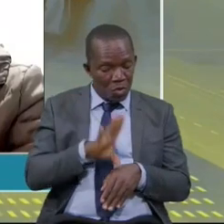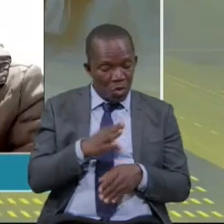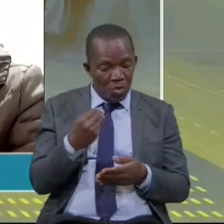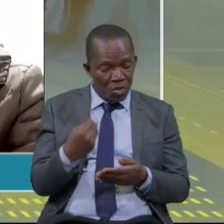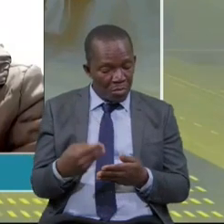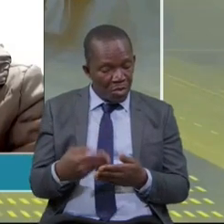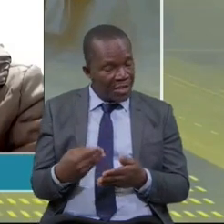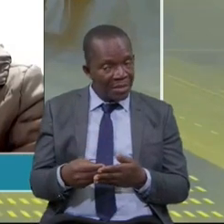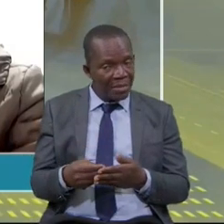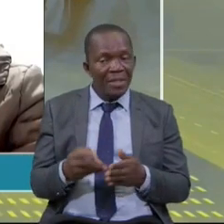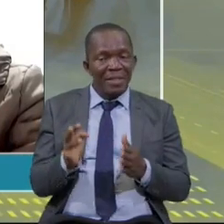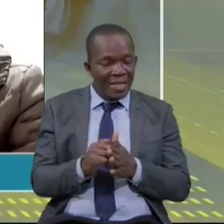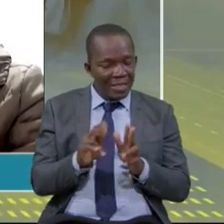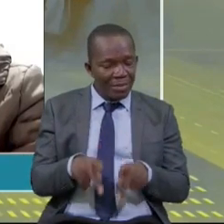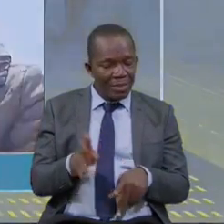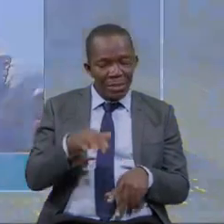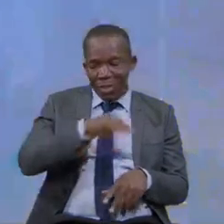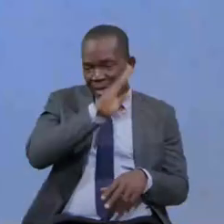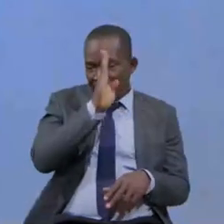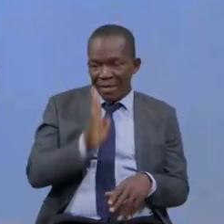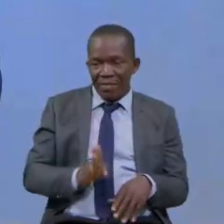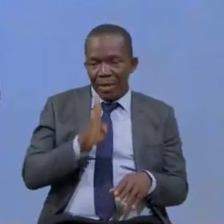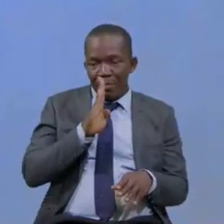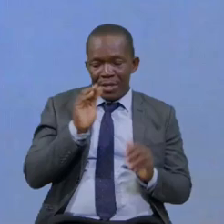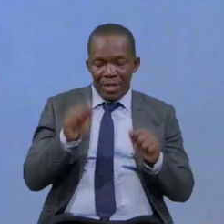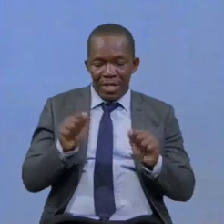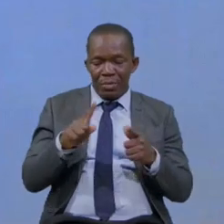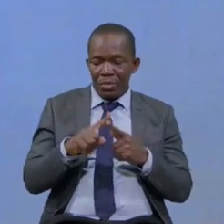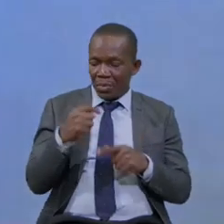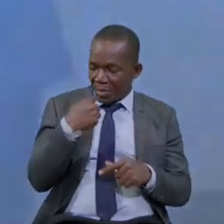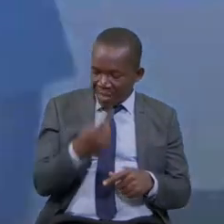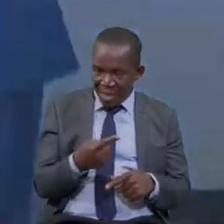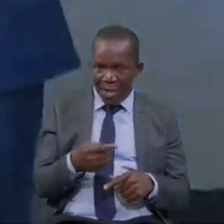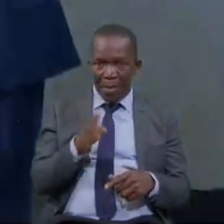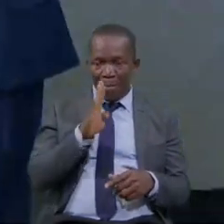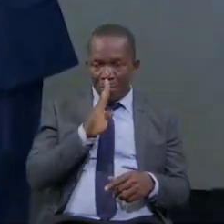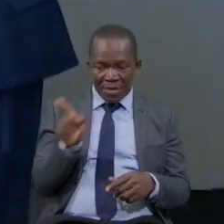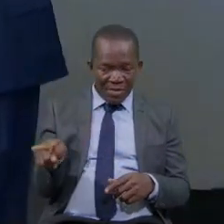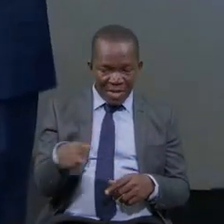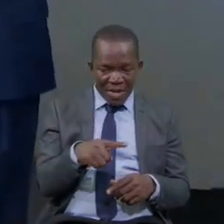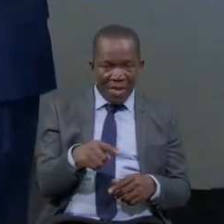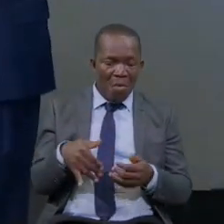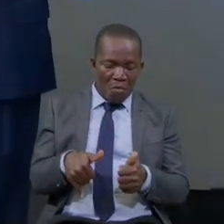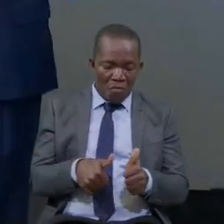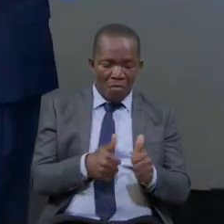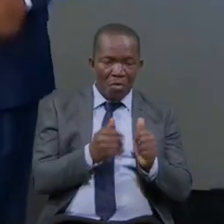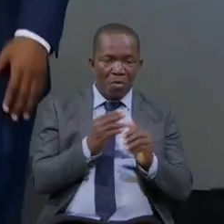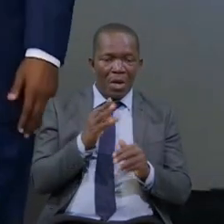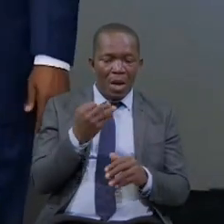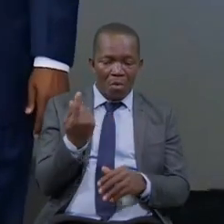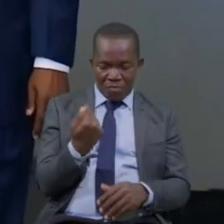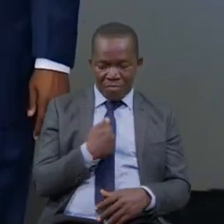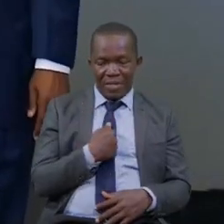sais notre Paul là, oh ce grand homme là, hein, c'est un grand prédicateur, mais